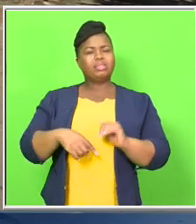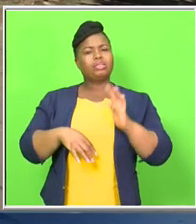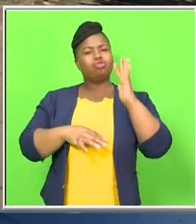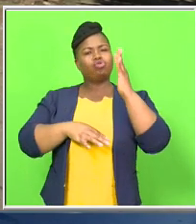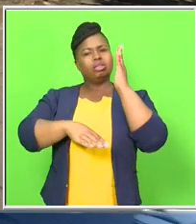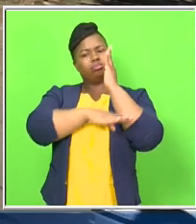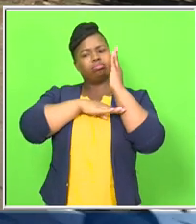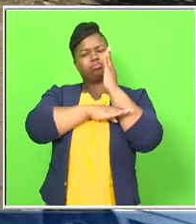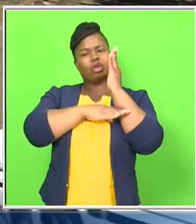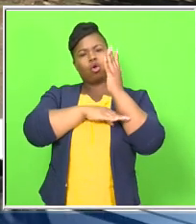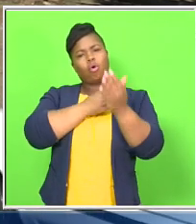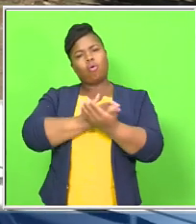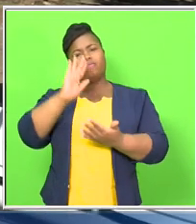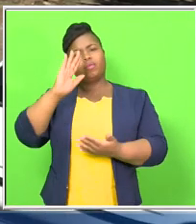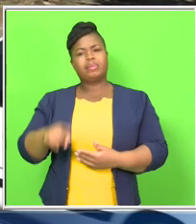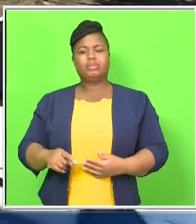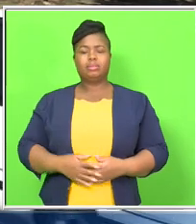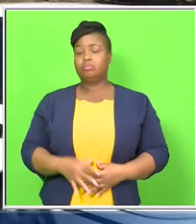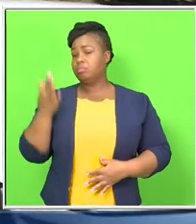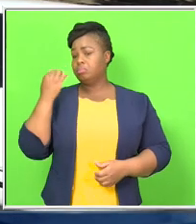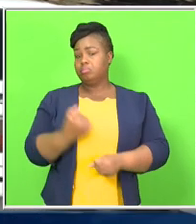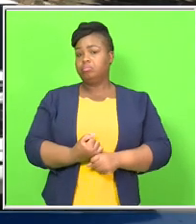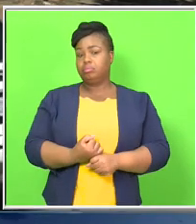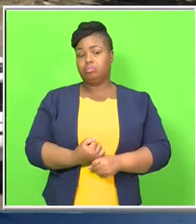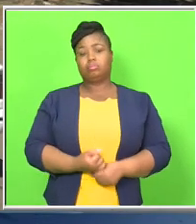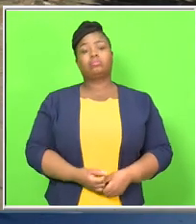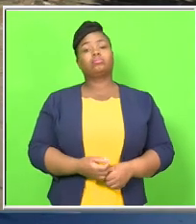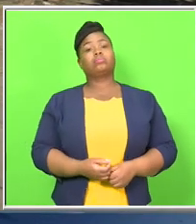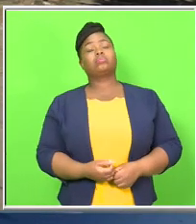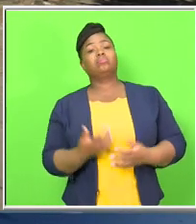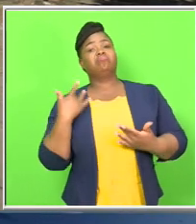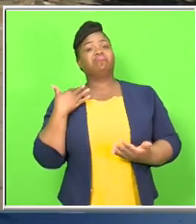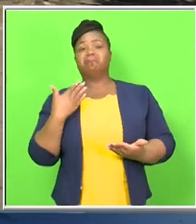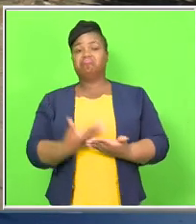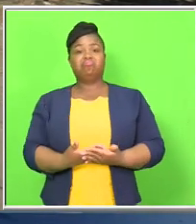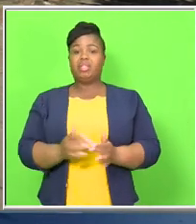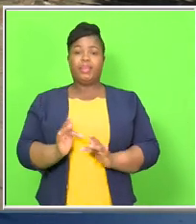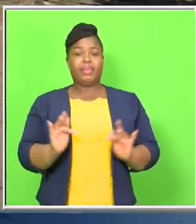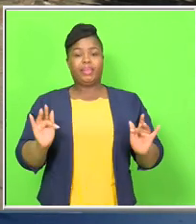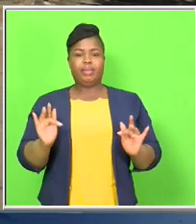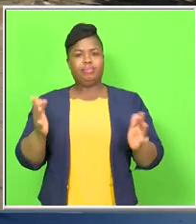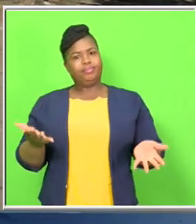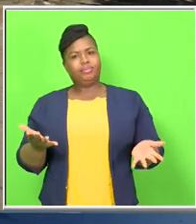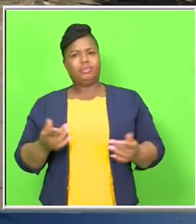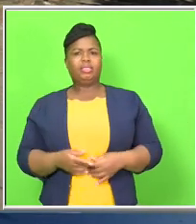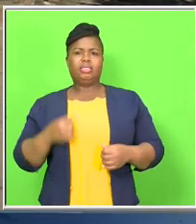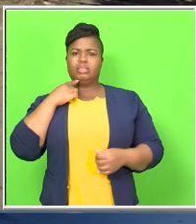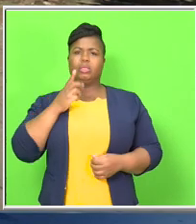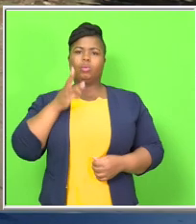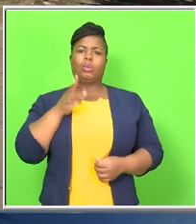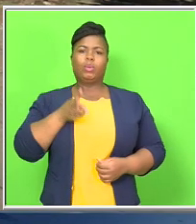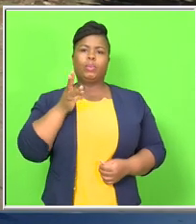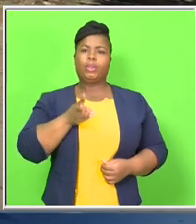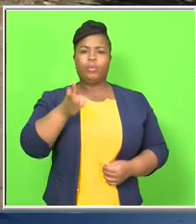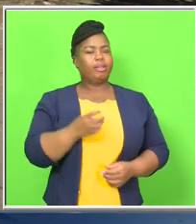Kwa ati ngonyako upelile Kwa zwa upelu nyamu Kuhu ngati siyasigelo siyasigelo